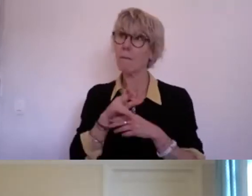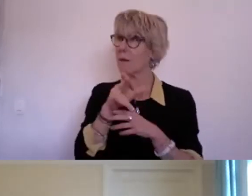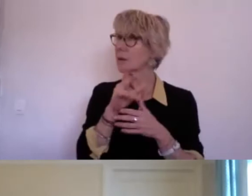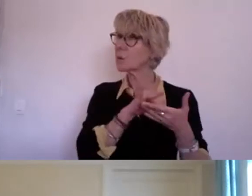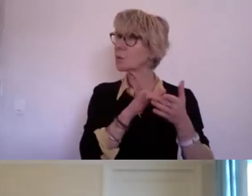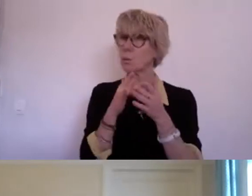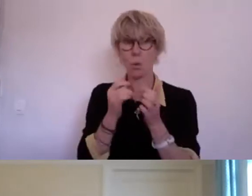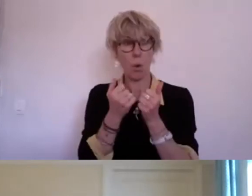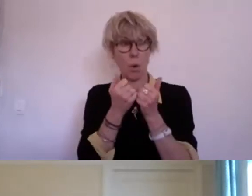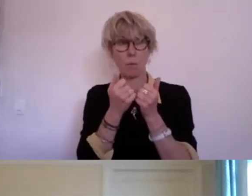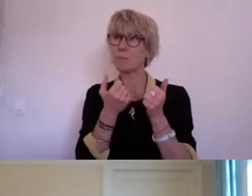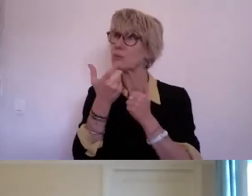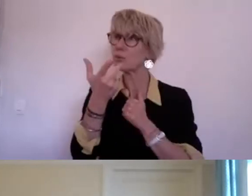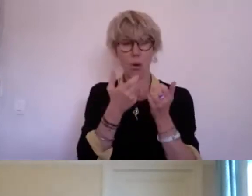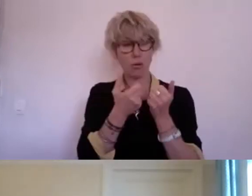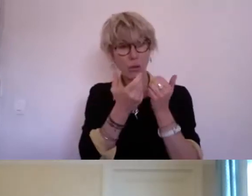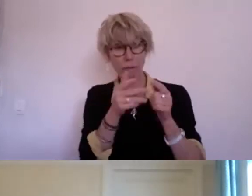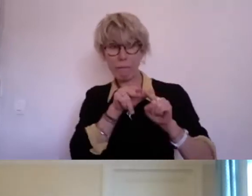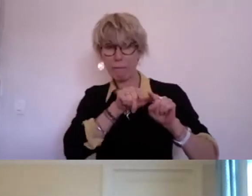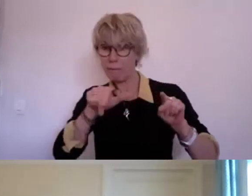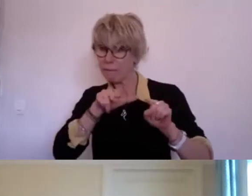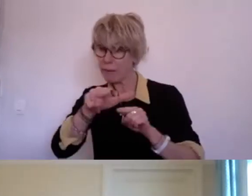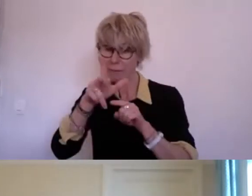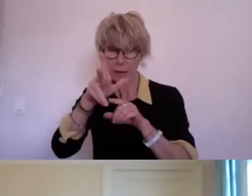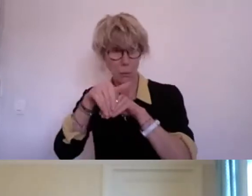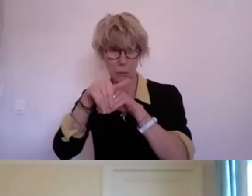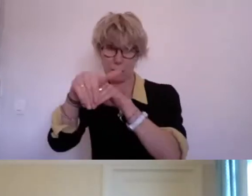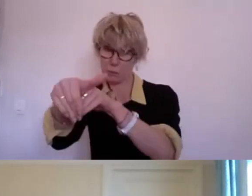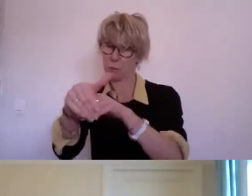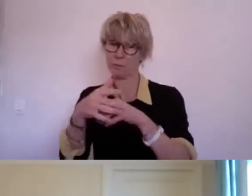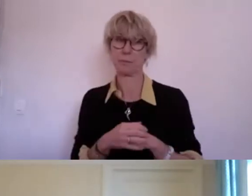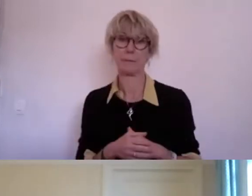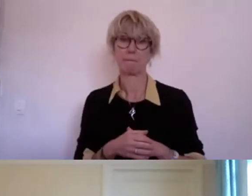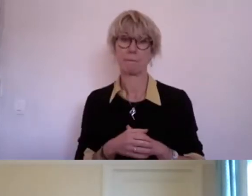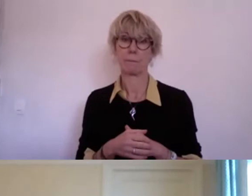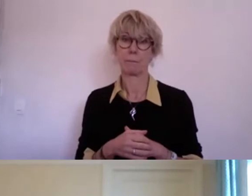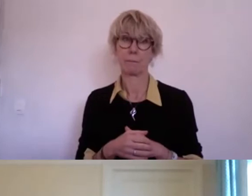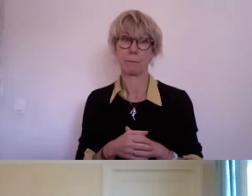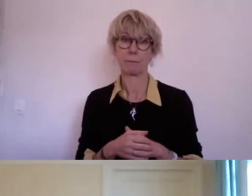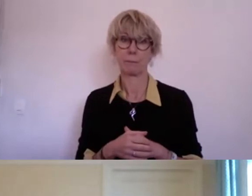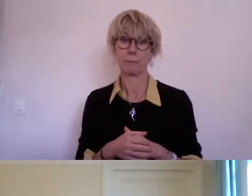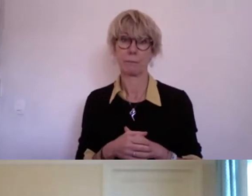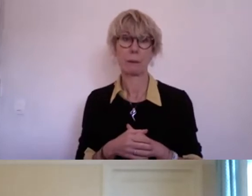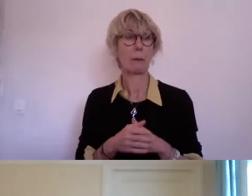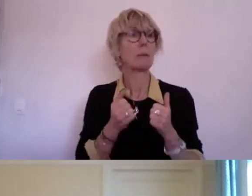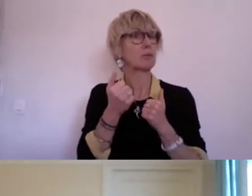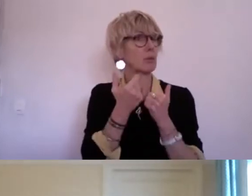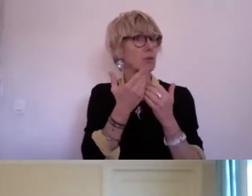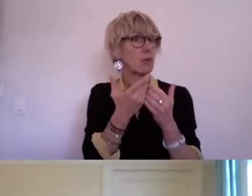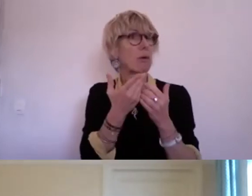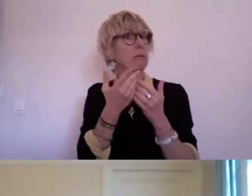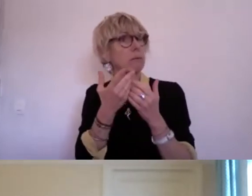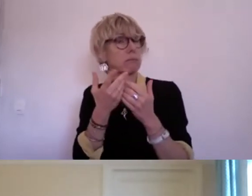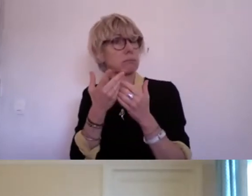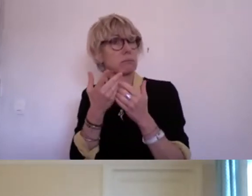offres. Et le développement, ou en tout cas la mise en place, on va commencer peut-être comme ça, de certaines offres. Et c'est dans ce cadre-là